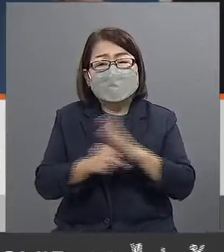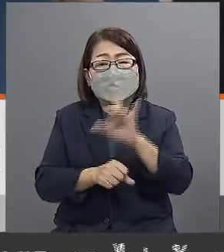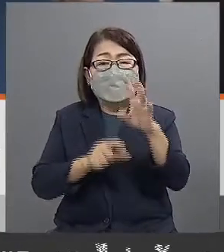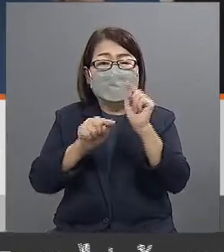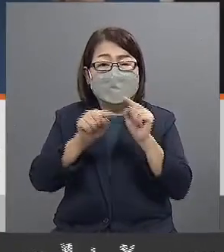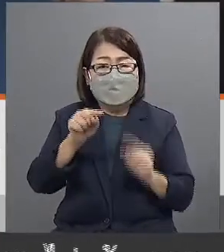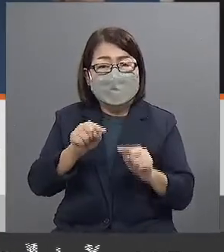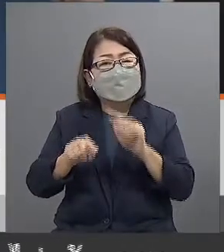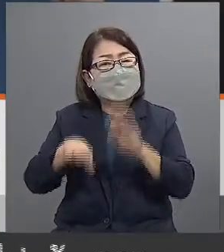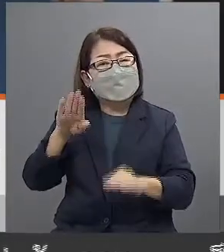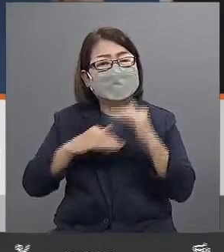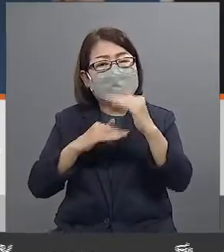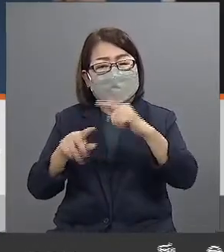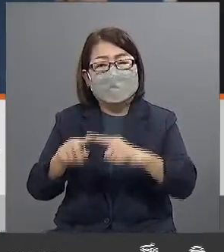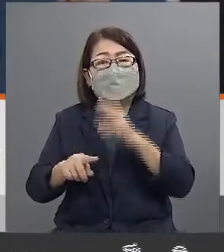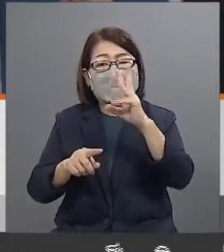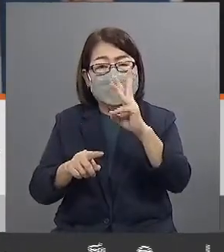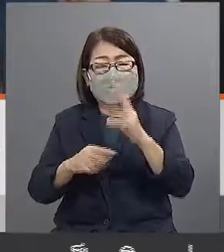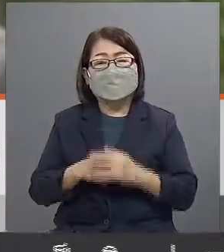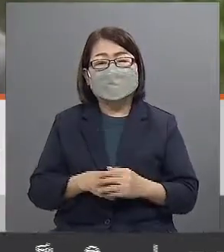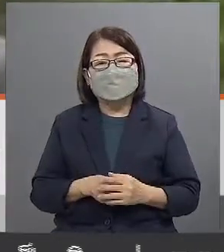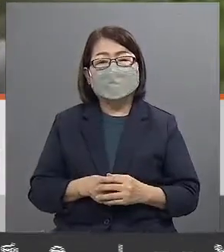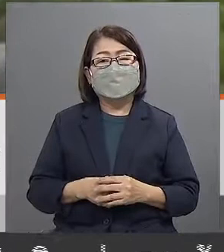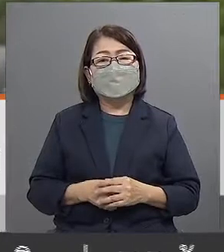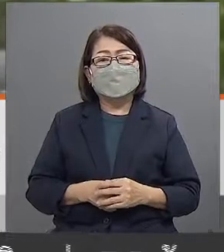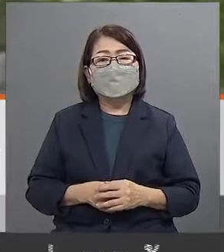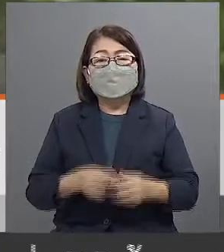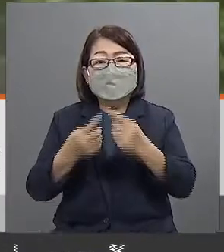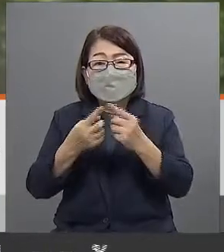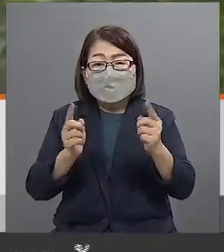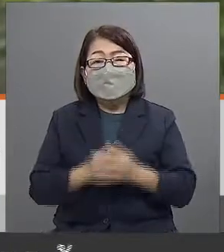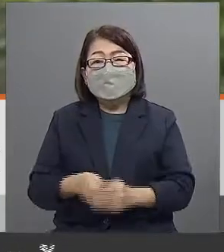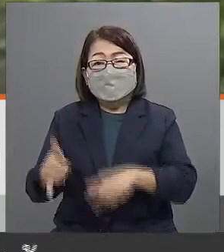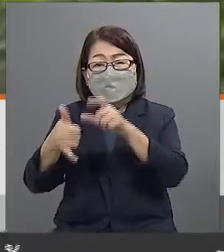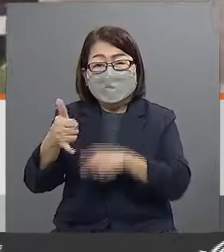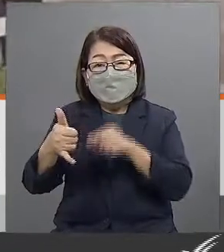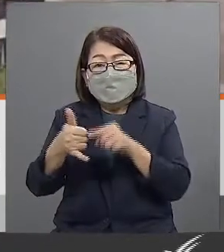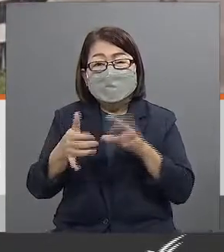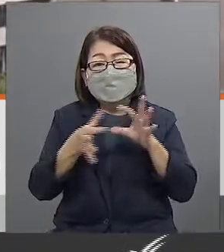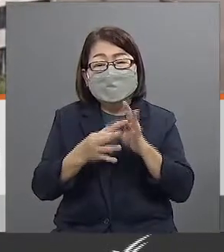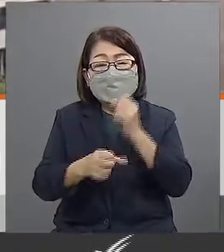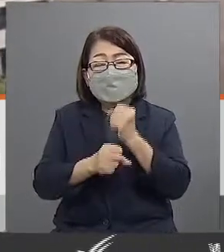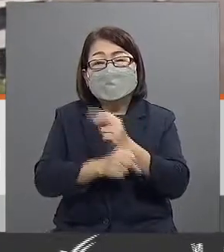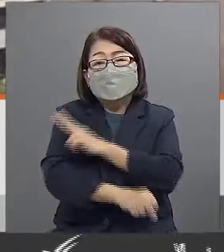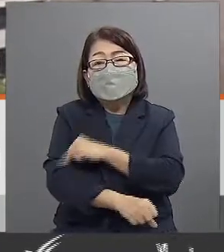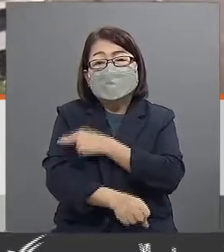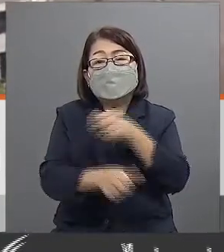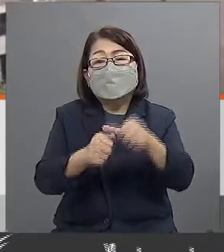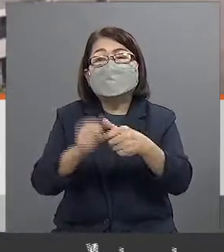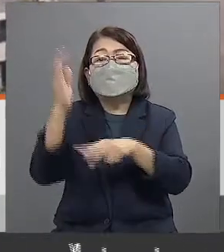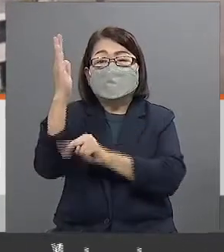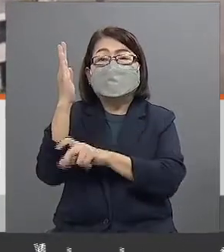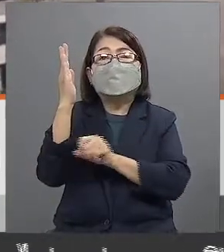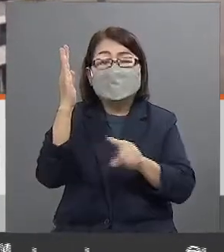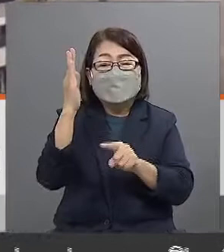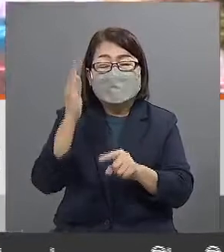มิ.ย.นี้มีส่วนทางด้านของบุคลากรทางการแพทย์จังหวัดนครศรีธรรมราชค่ะตอนนี้ก็เล่น